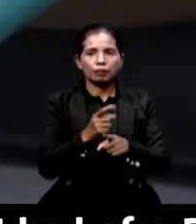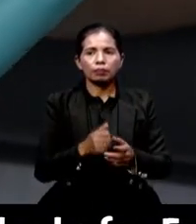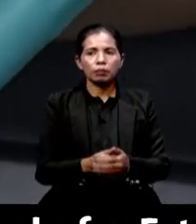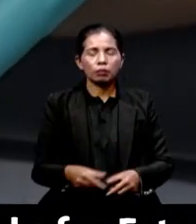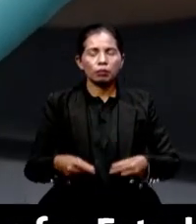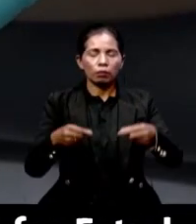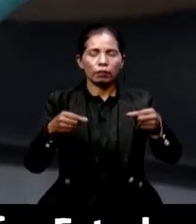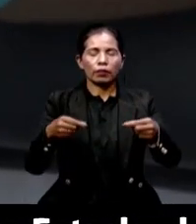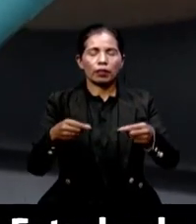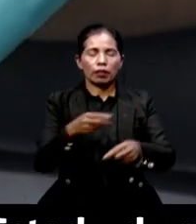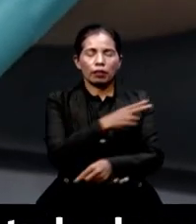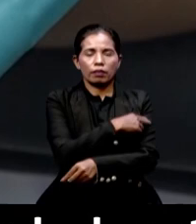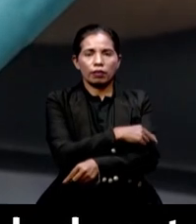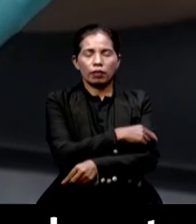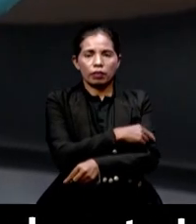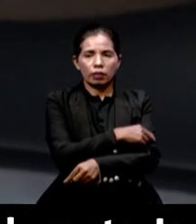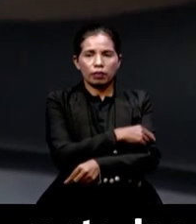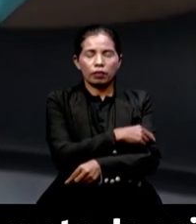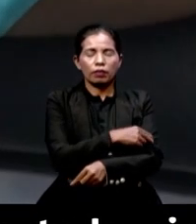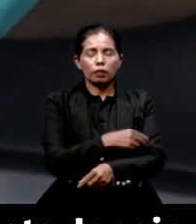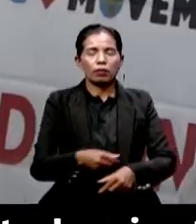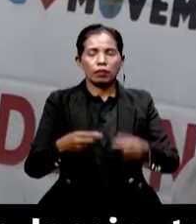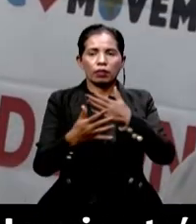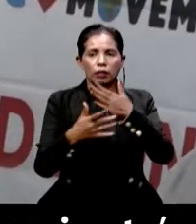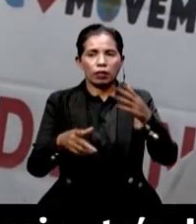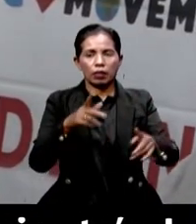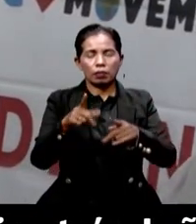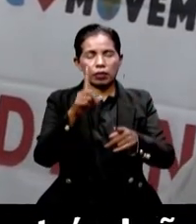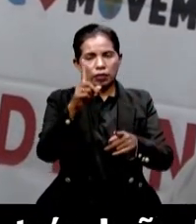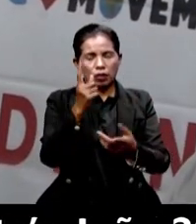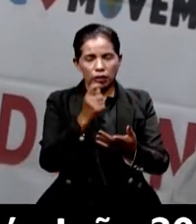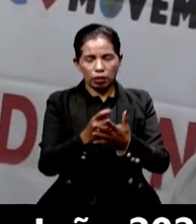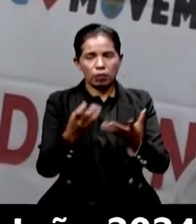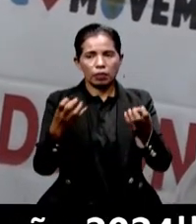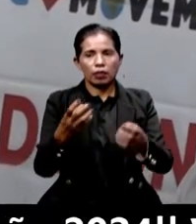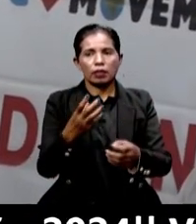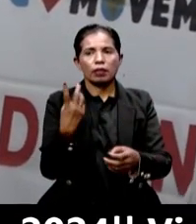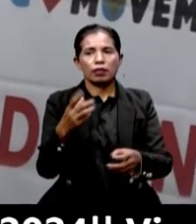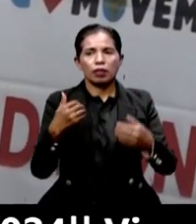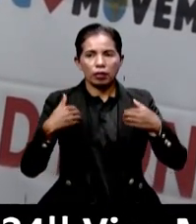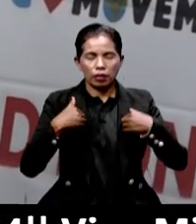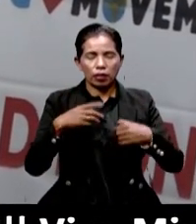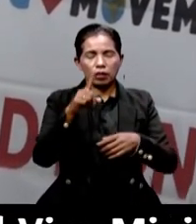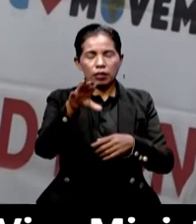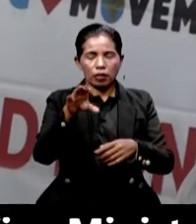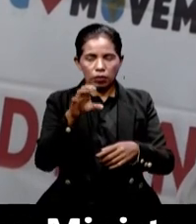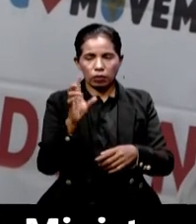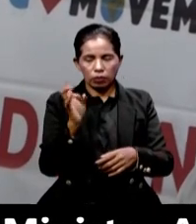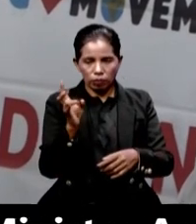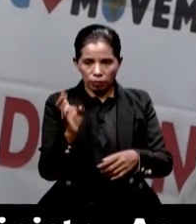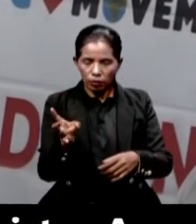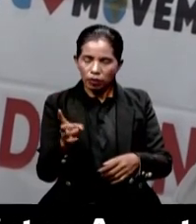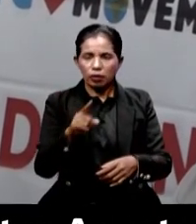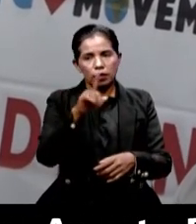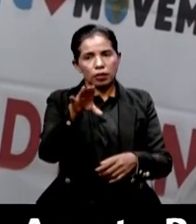mendonorkan darah itu, wow, mungkin sudah ribuan orang, karena setiap kali ada 170, ada 100, dan